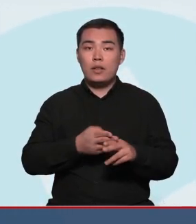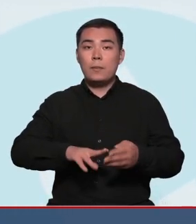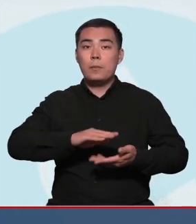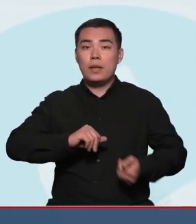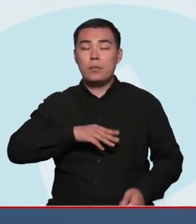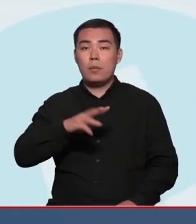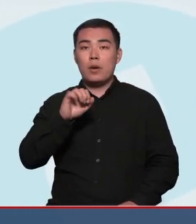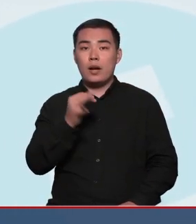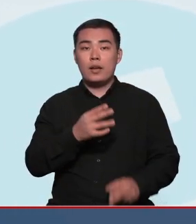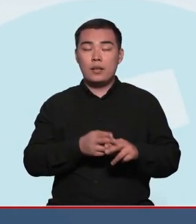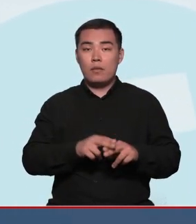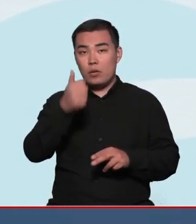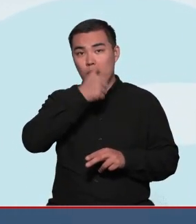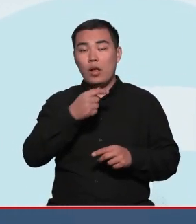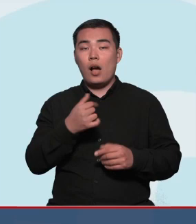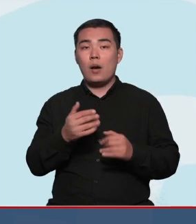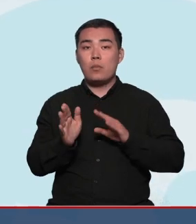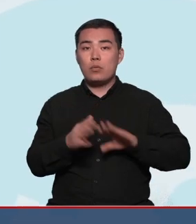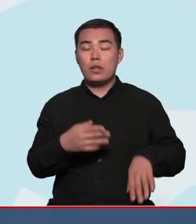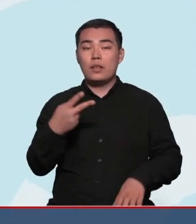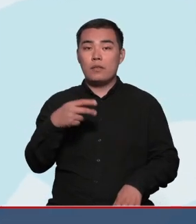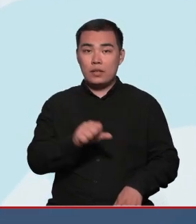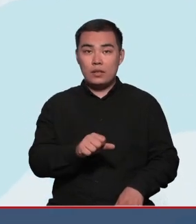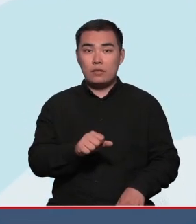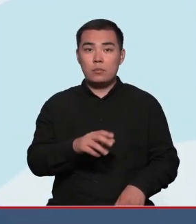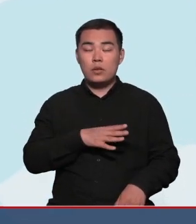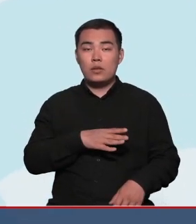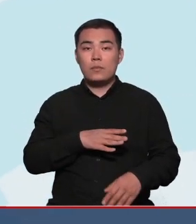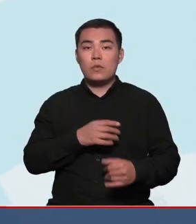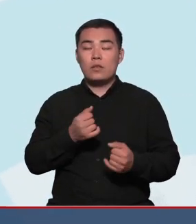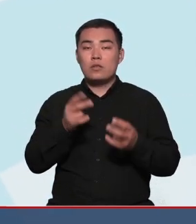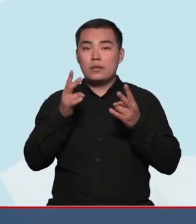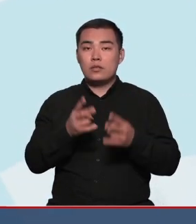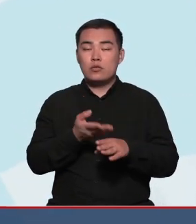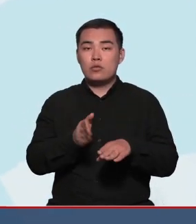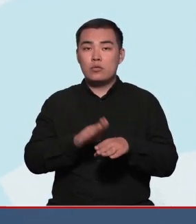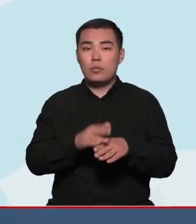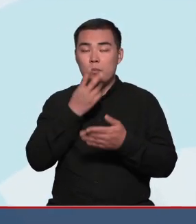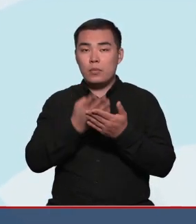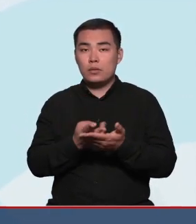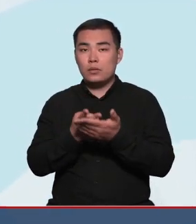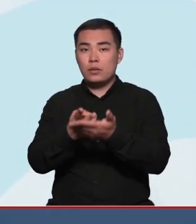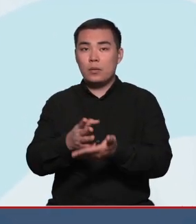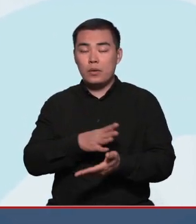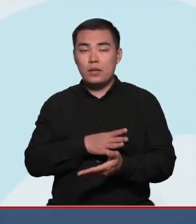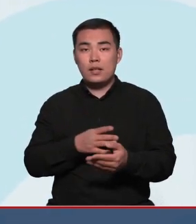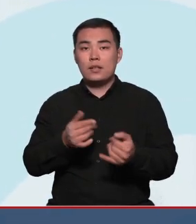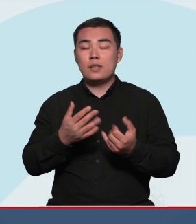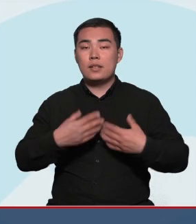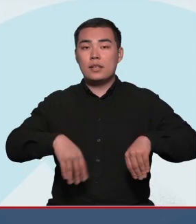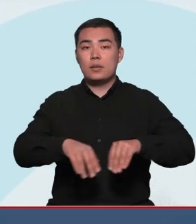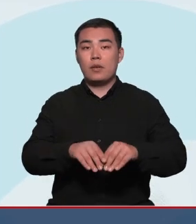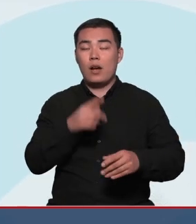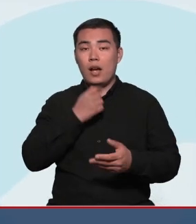призвали в мае этого года а уже спустя несколько недель он был госпитализирован в реанимацию родители военнослужащего